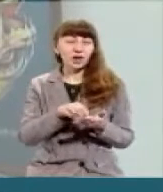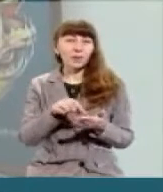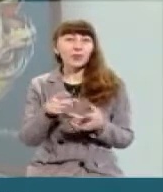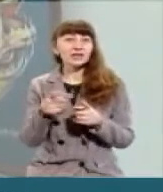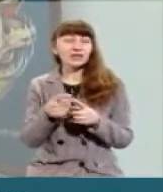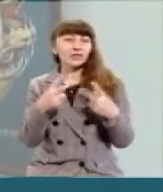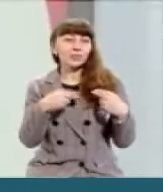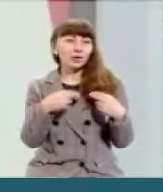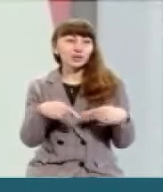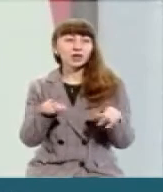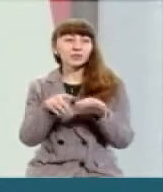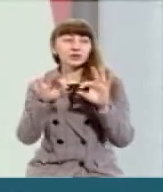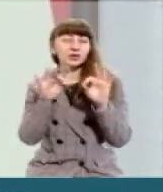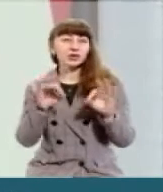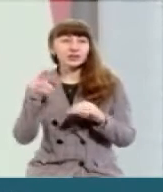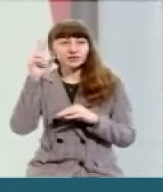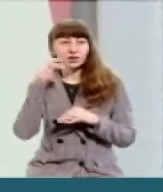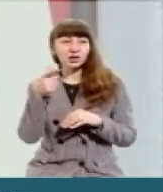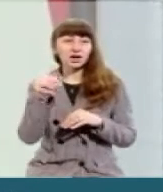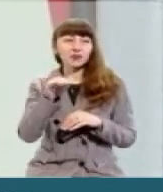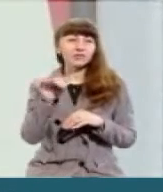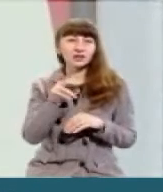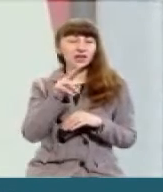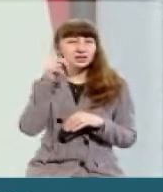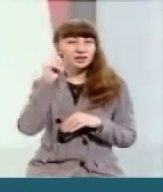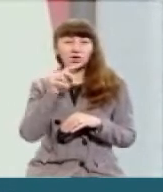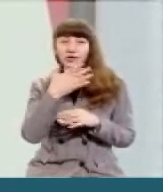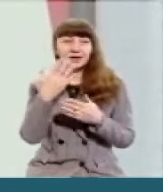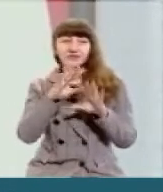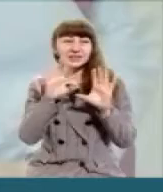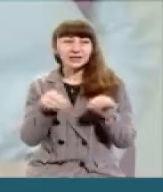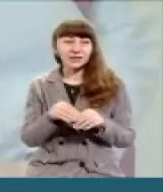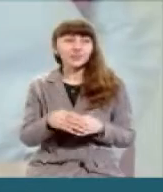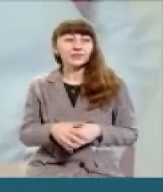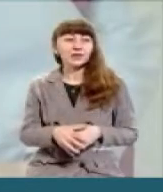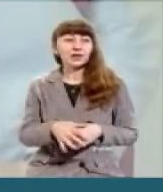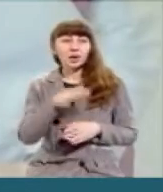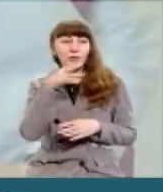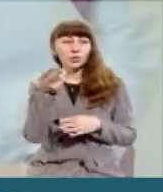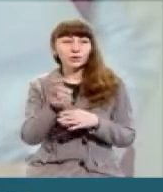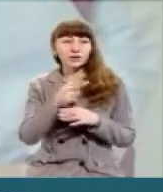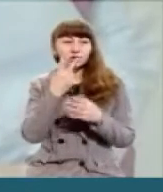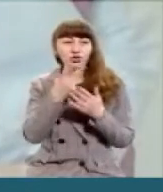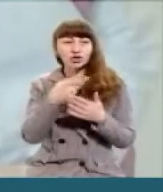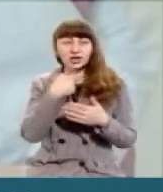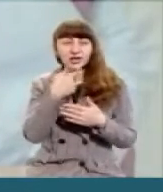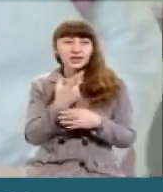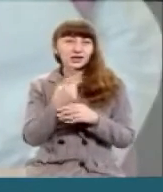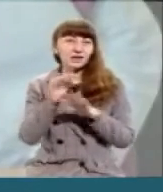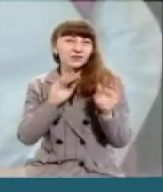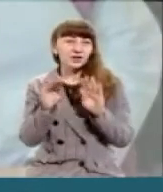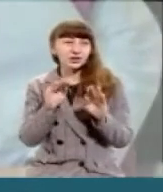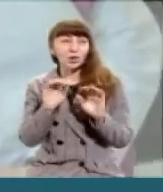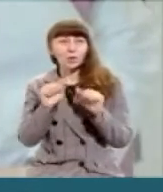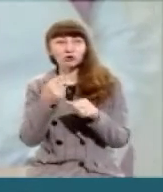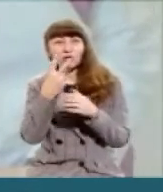картинной галереи, таким видом искусства, как цифровая графика, знакомы не все кустанайцы. Поэтому для многих посещение этой выставки – возможность насладиться